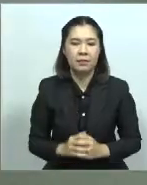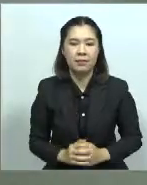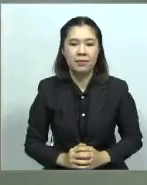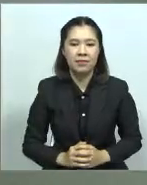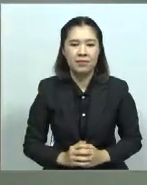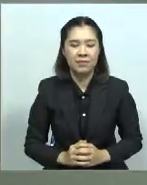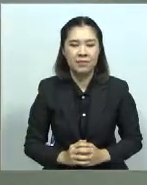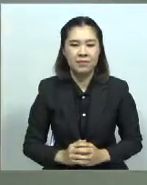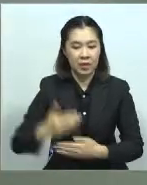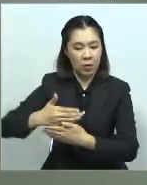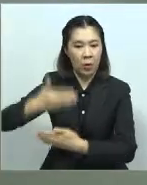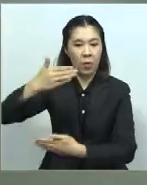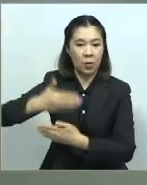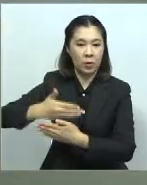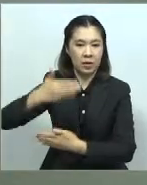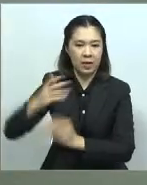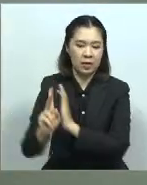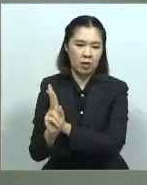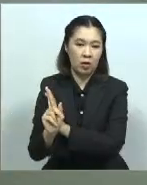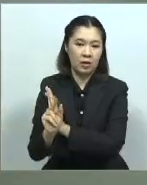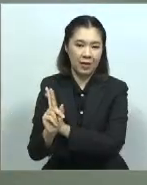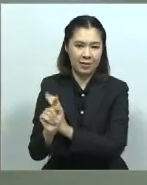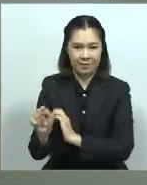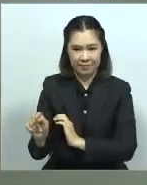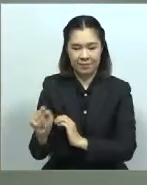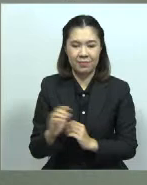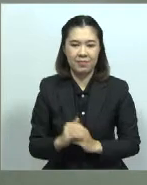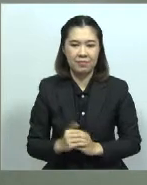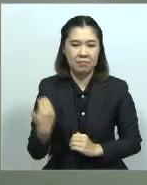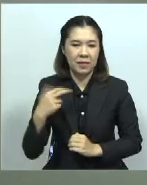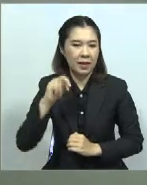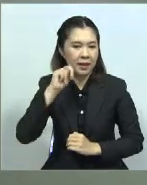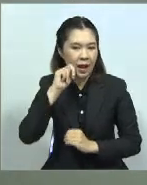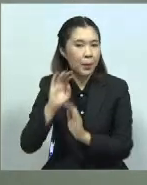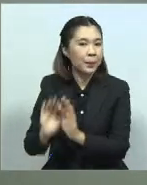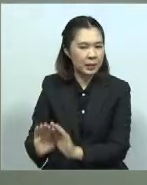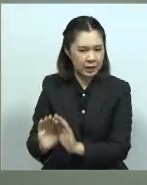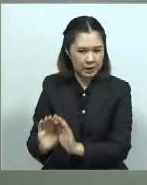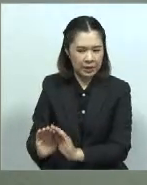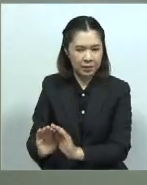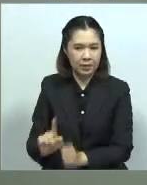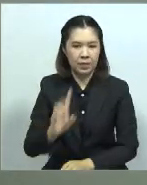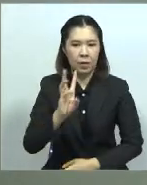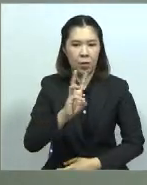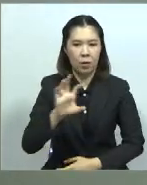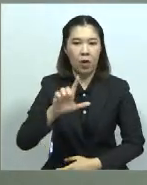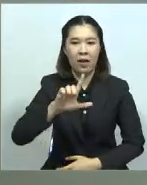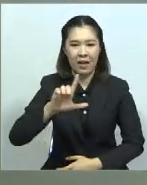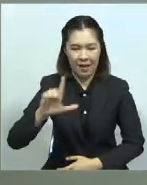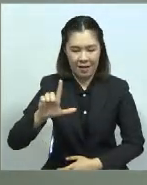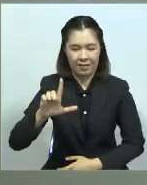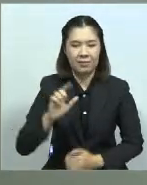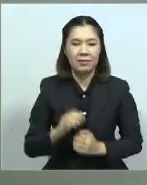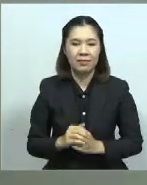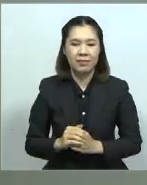ไปดูสถานการณ์น้ำที่เขื่อนอุบลรัตน์จังหวัดขอนแก่นกันก่อนนะคะที่นั่นมีปริมาณน้ำกักเก็บอยู่ที่600ล้านลูก